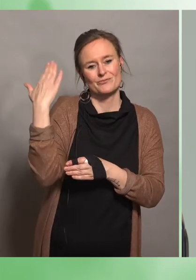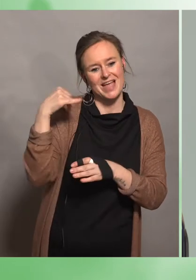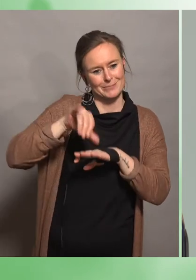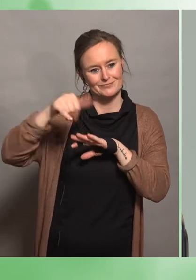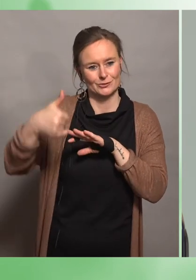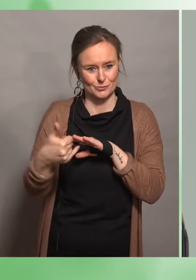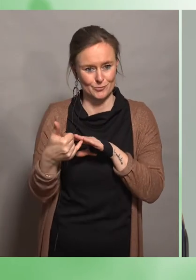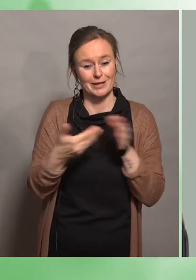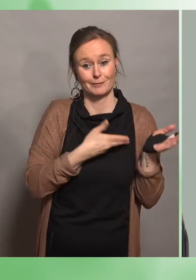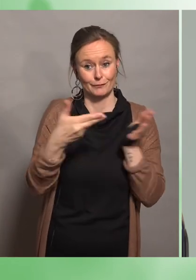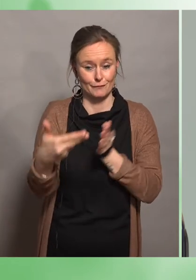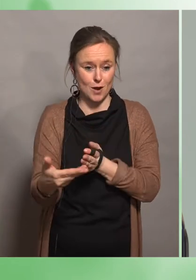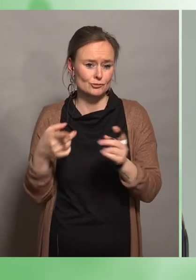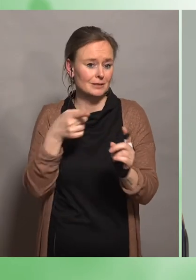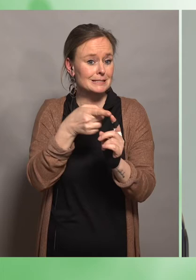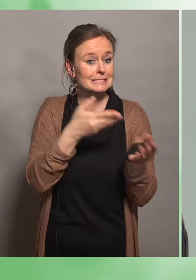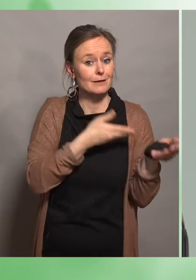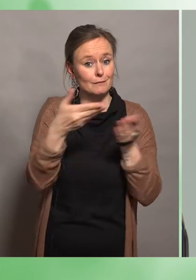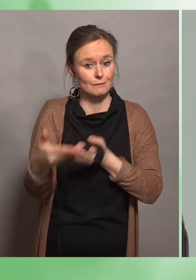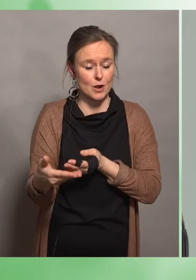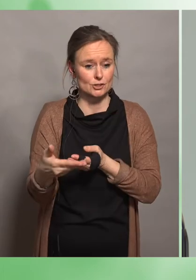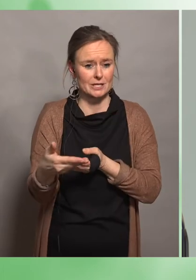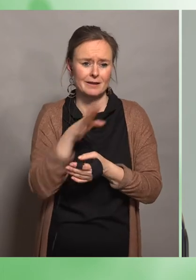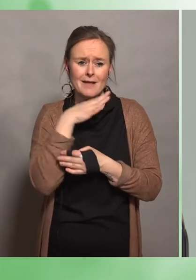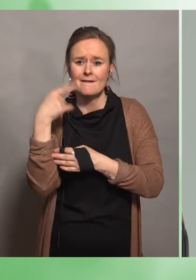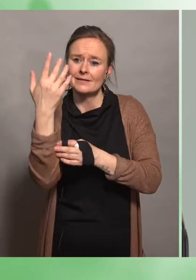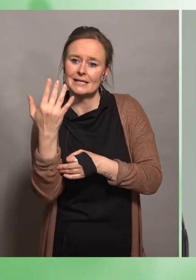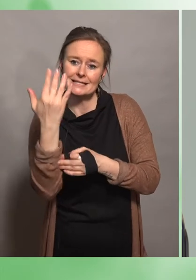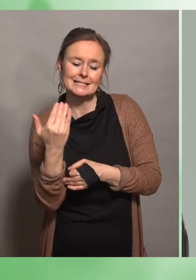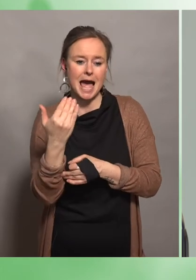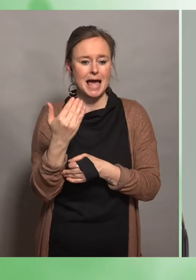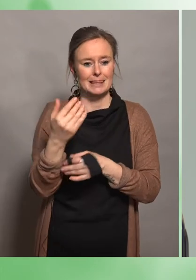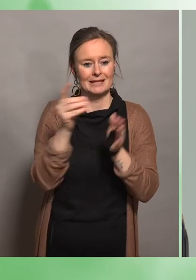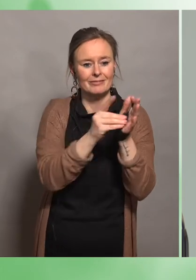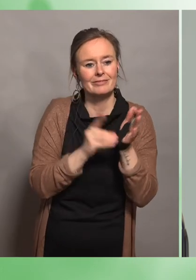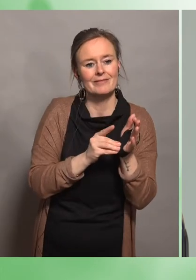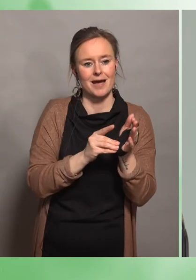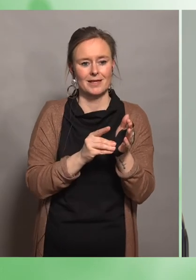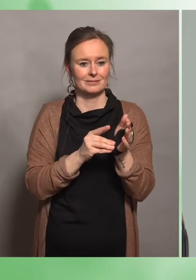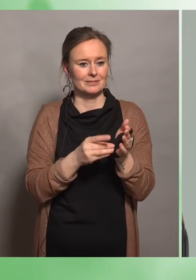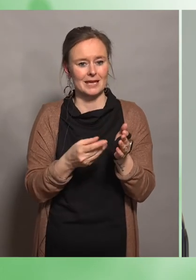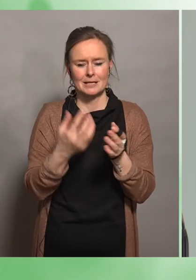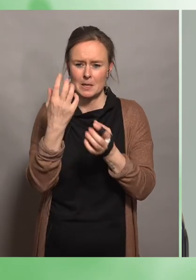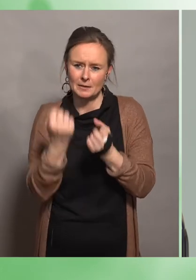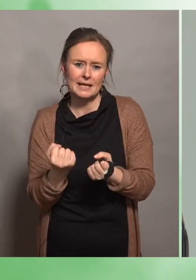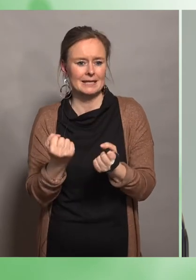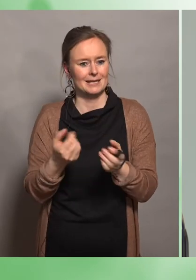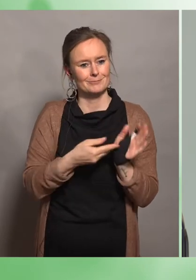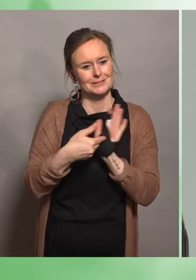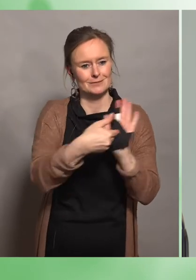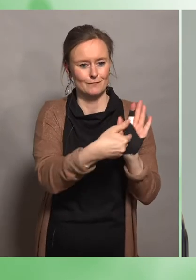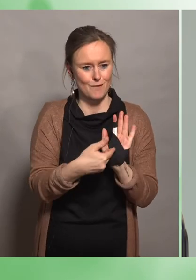Ziele vorzustellen. Wir sind ganz viel mit Zahlen, Daten, Fakten gekommen, um unsere Ziele einfach auch zu untermauern. Und wir haben auch mit gängigen